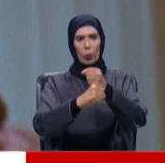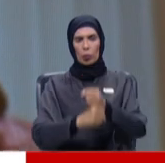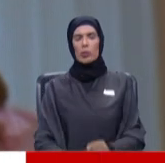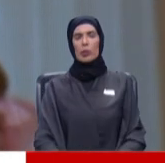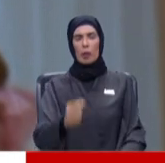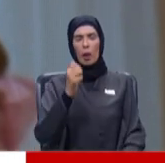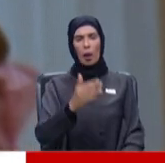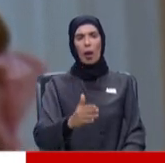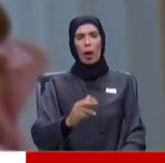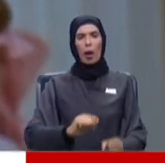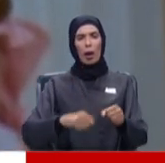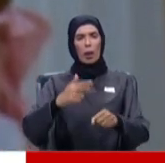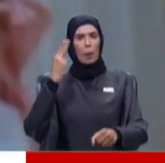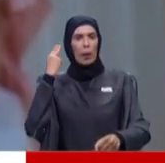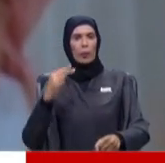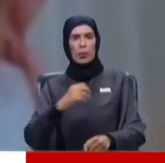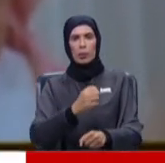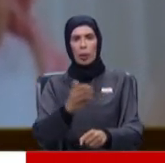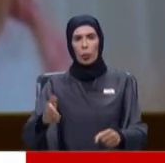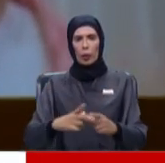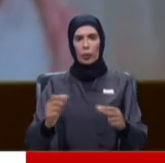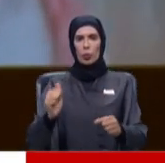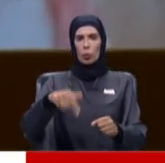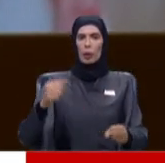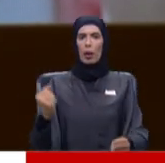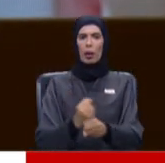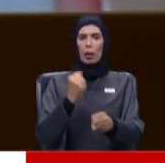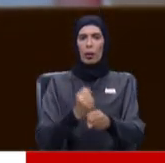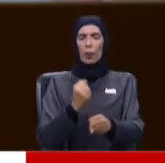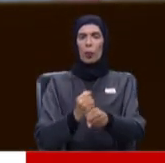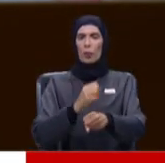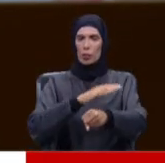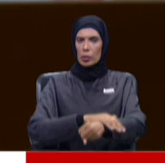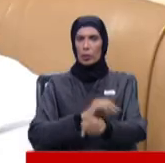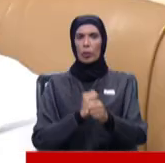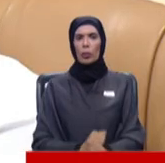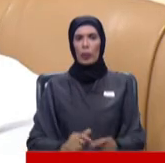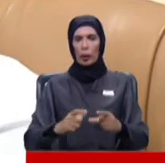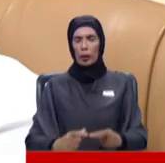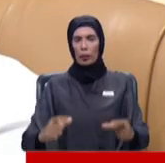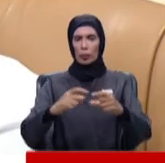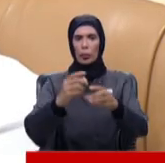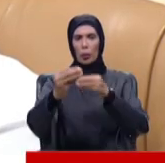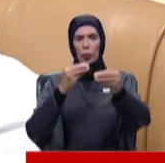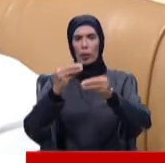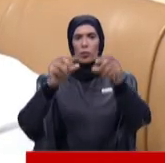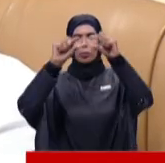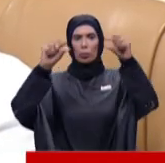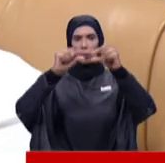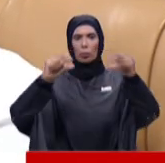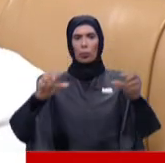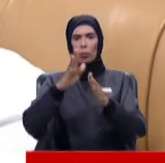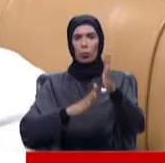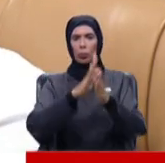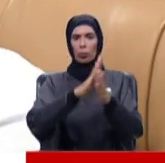للدورة السابقة وإلى الأمانة العامة لمجلس التعاون على جهودها في عمل المجلس. تم خلال الاجتماع مناقشة